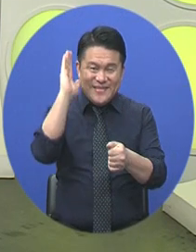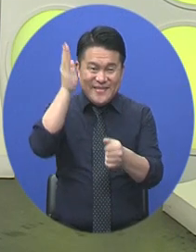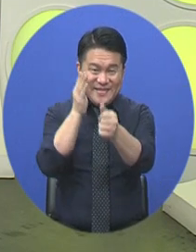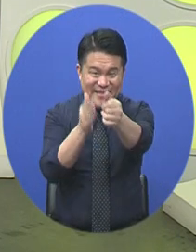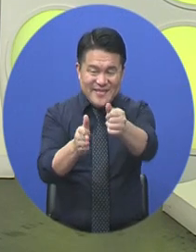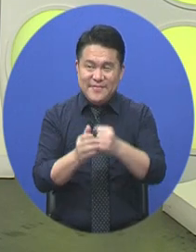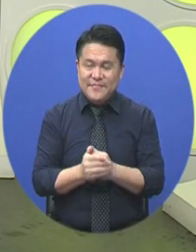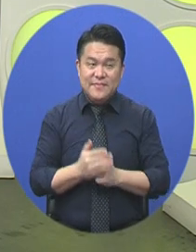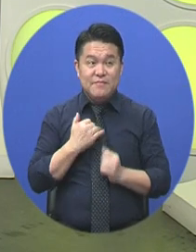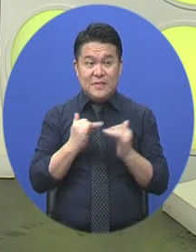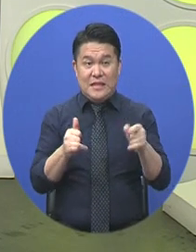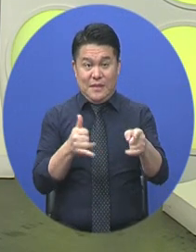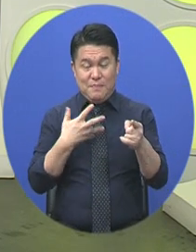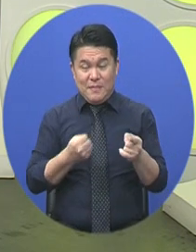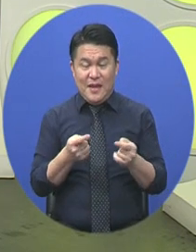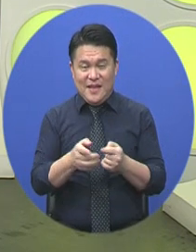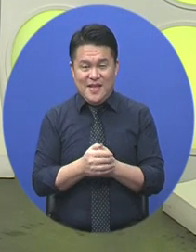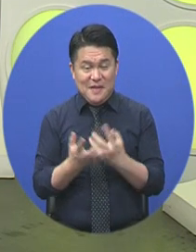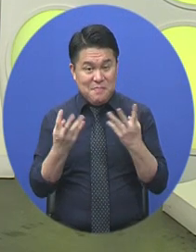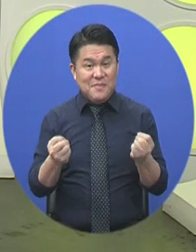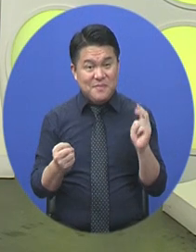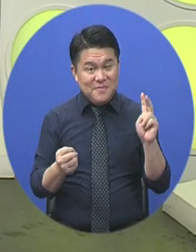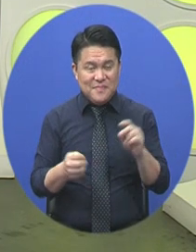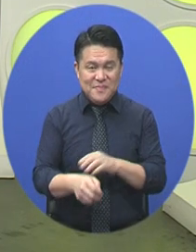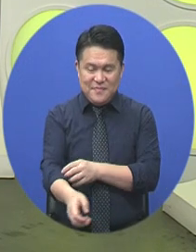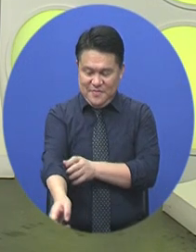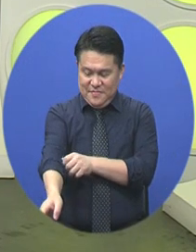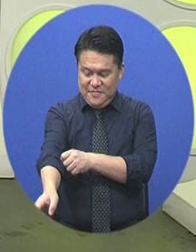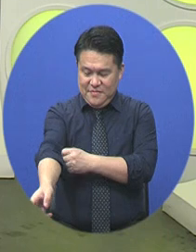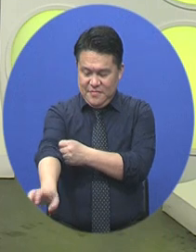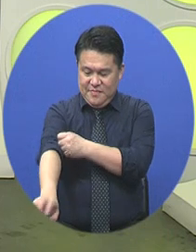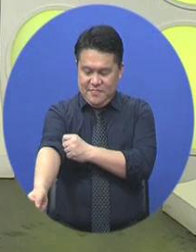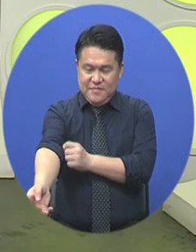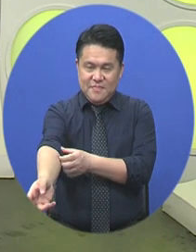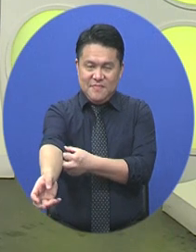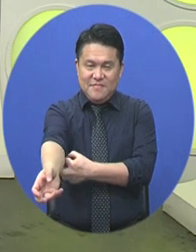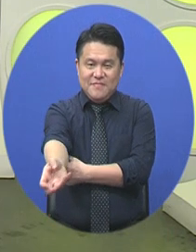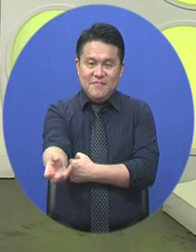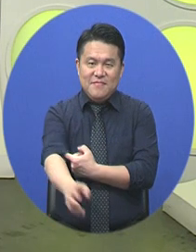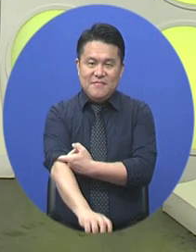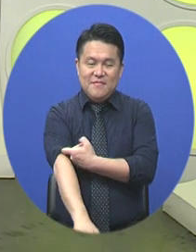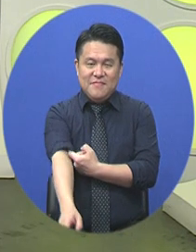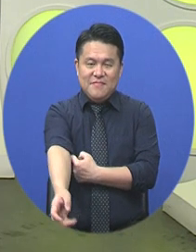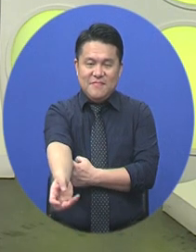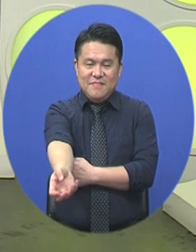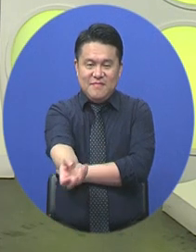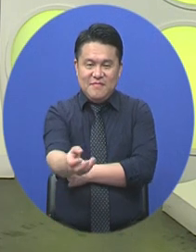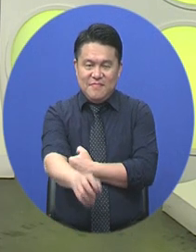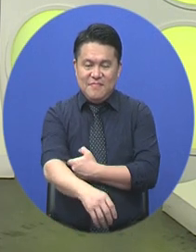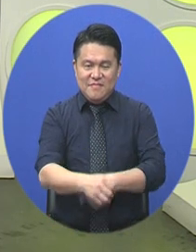해주세요. 아시는 분들도 많이 계실 텐데. 네, 시청자 여러분,